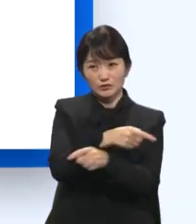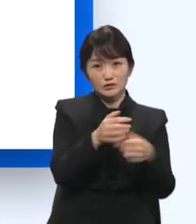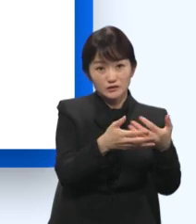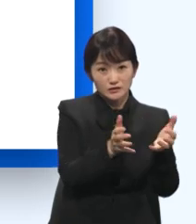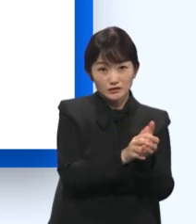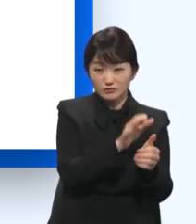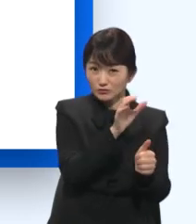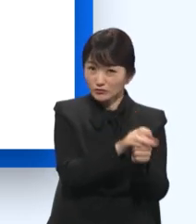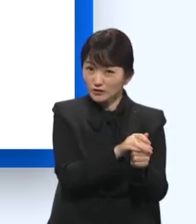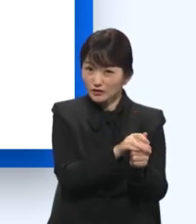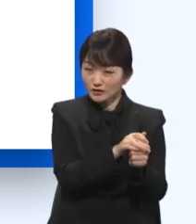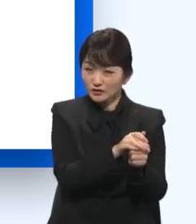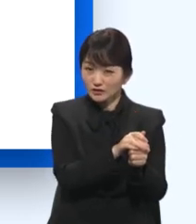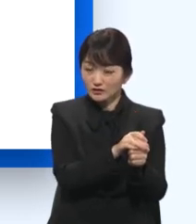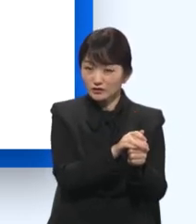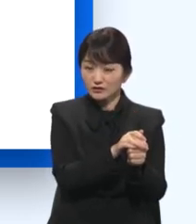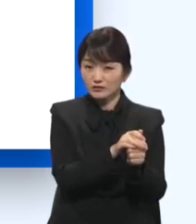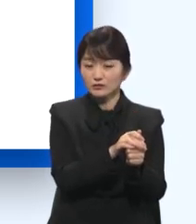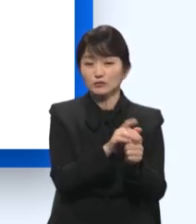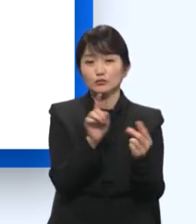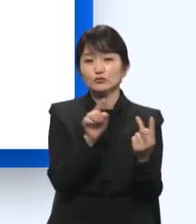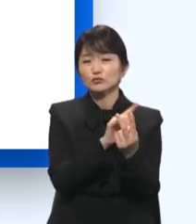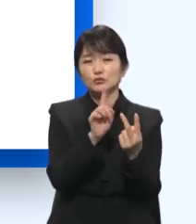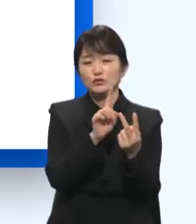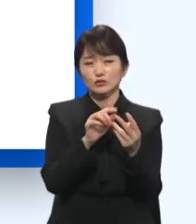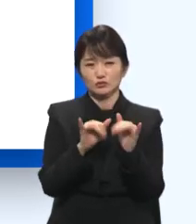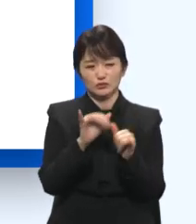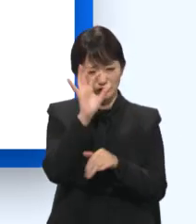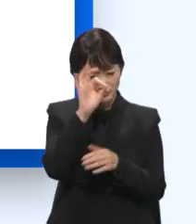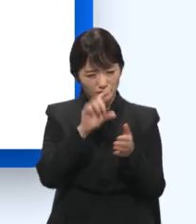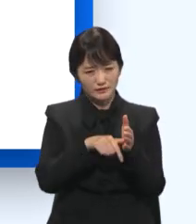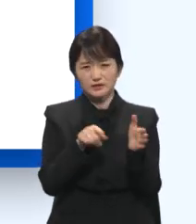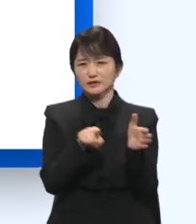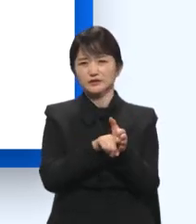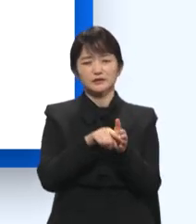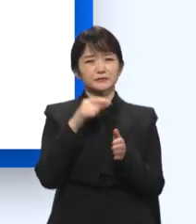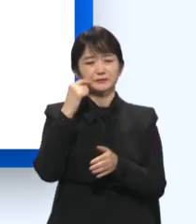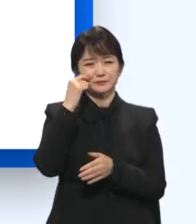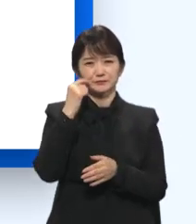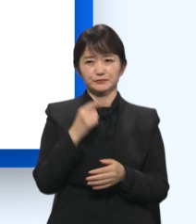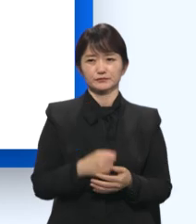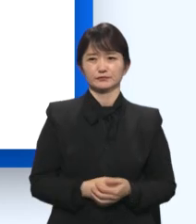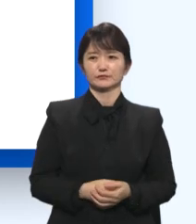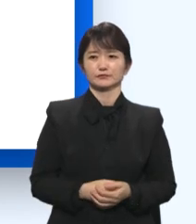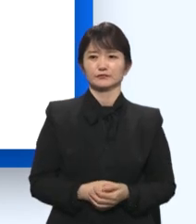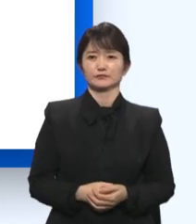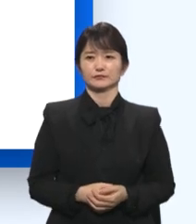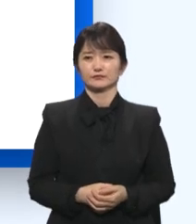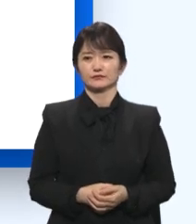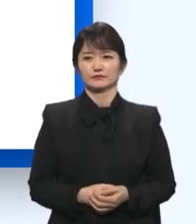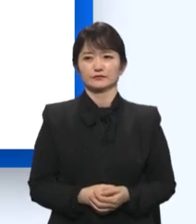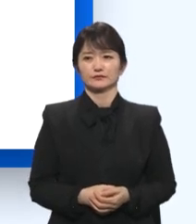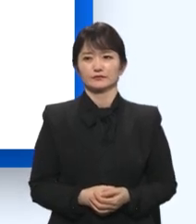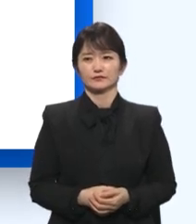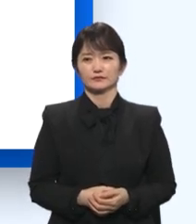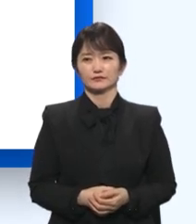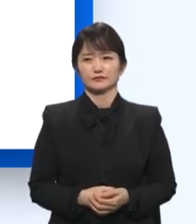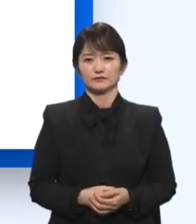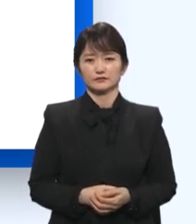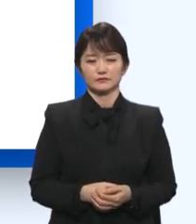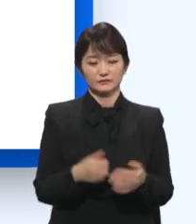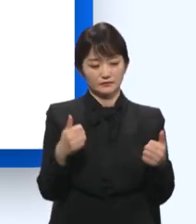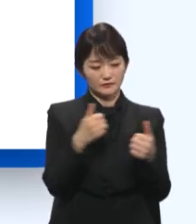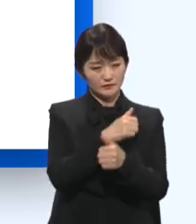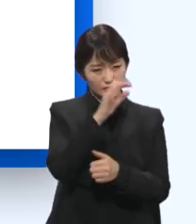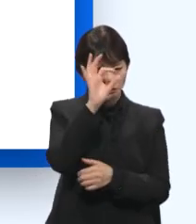그러면음 이준석 전 대표 같은 경우 오늘 이제이 인사를 보고 노답이다 고춧가루를 날리고 있다